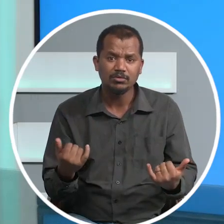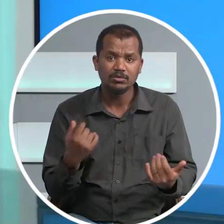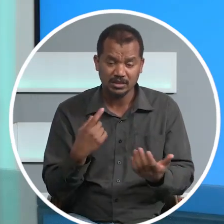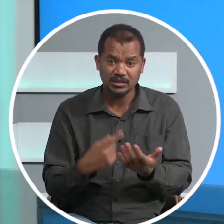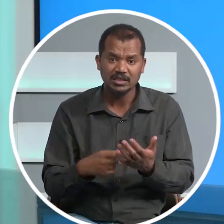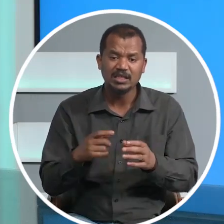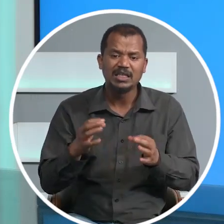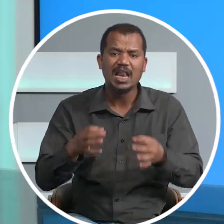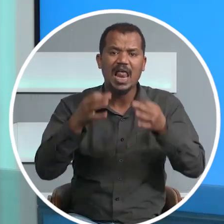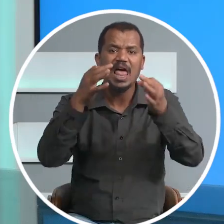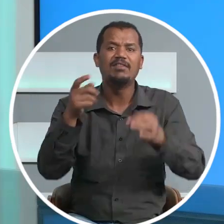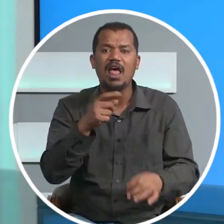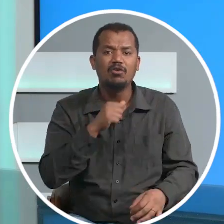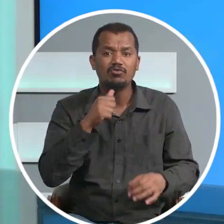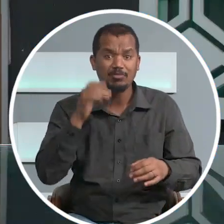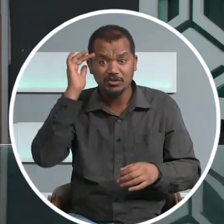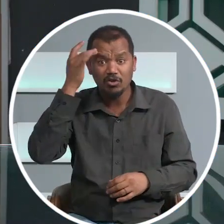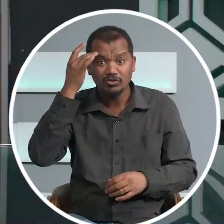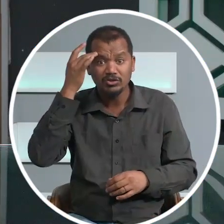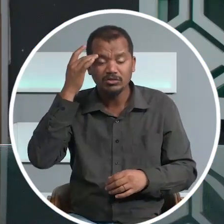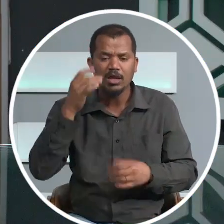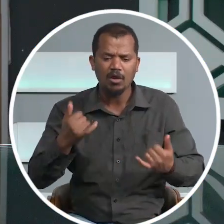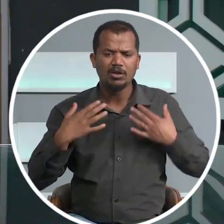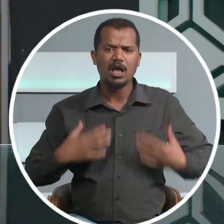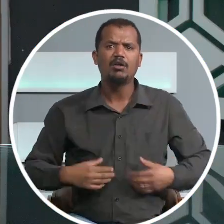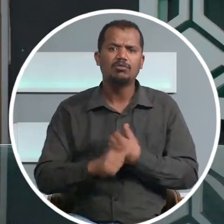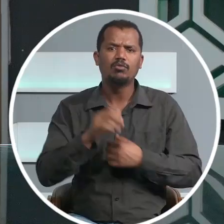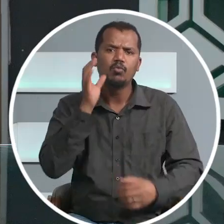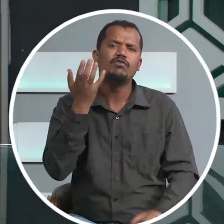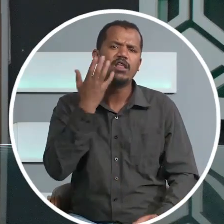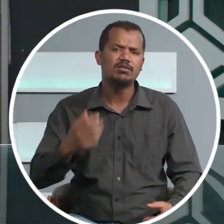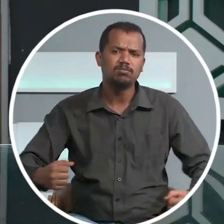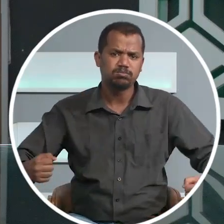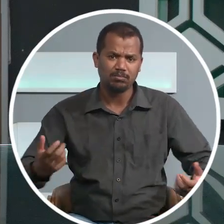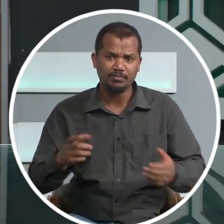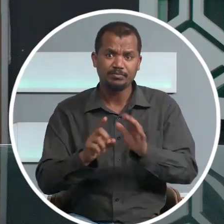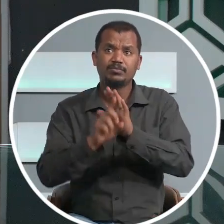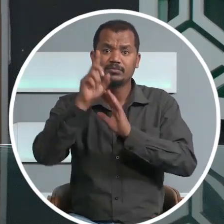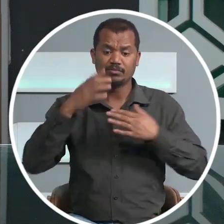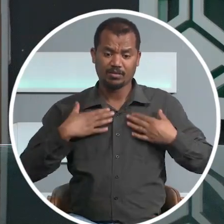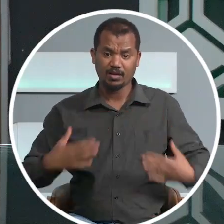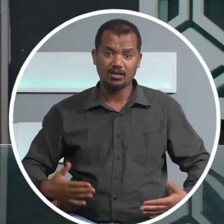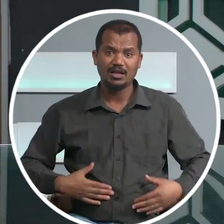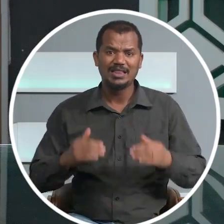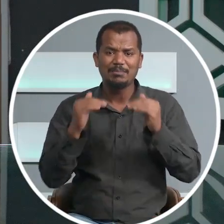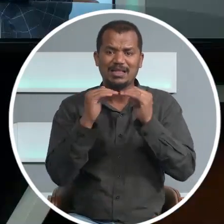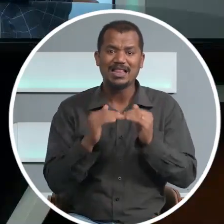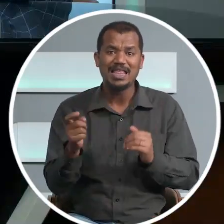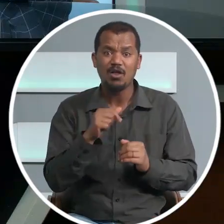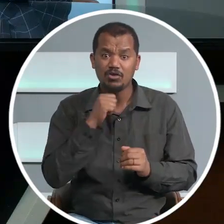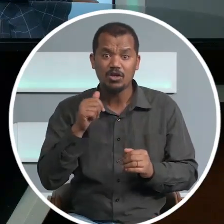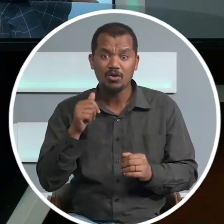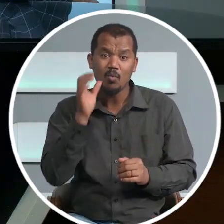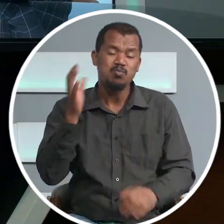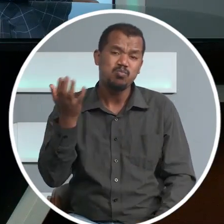ዛሬ እነዚህ ተላላፊ ያልሆኑ በሽታዎች ለአካል ጉዳት በከፍተኛ ነው። ውፍረት ከቁመት ከሰውነት ጋር ተመጣጣኝ